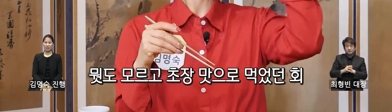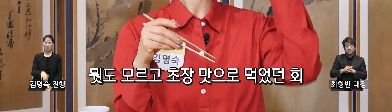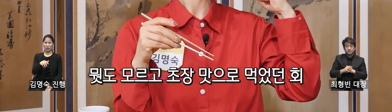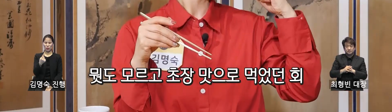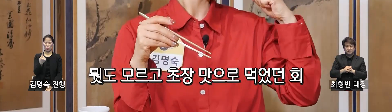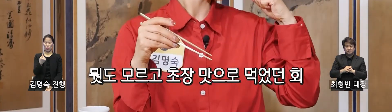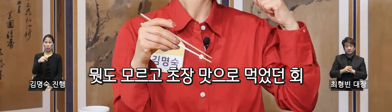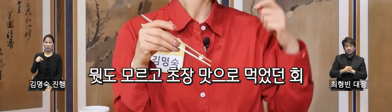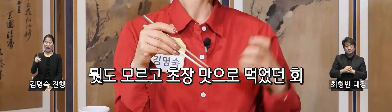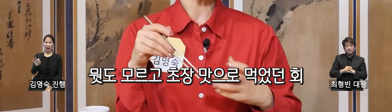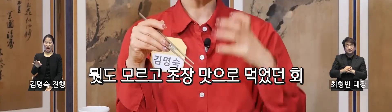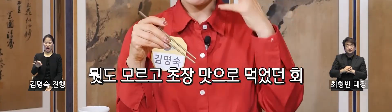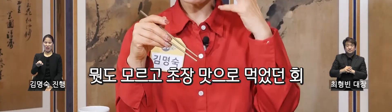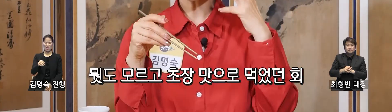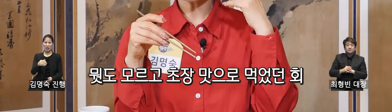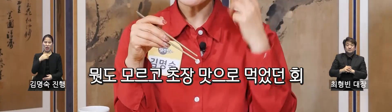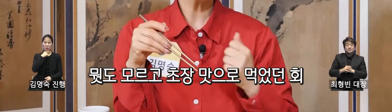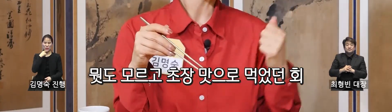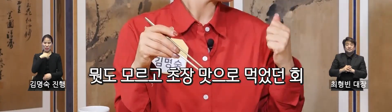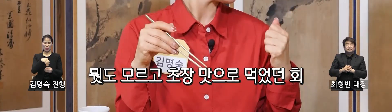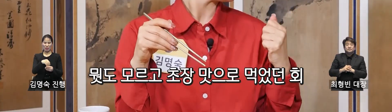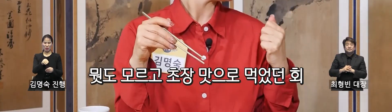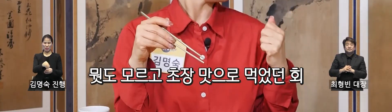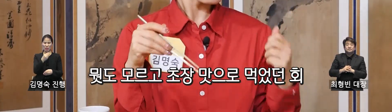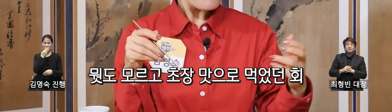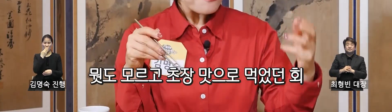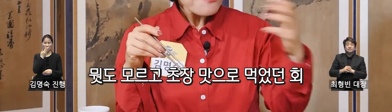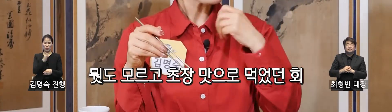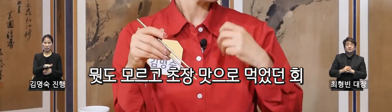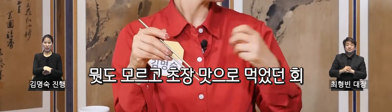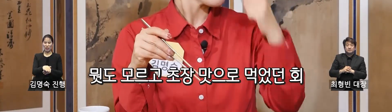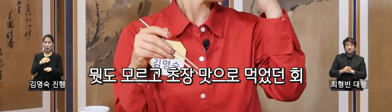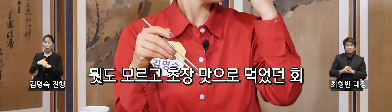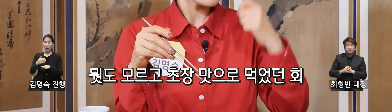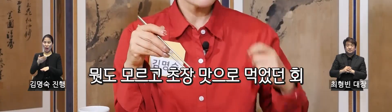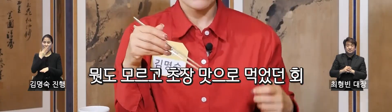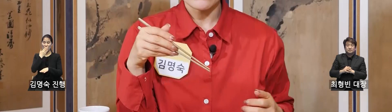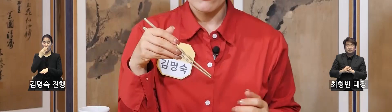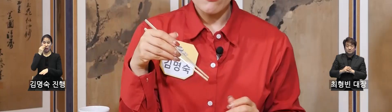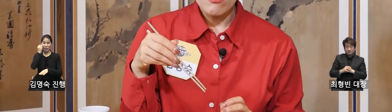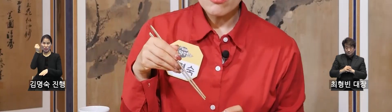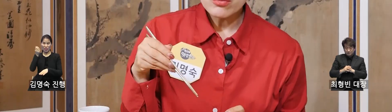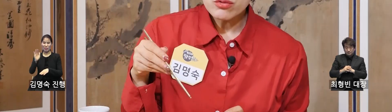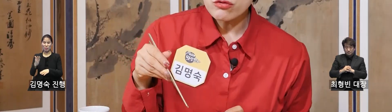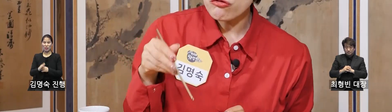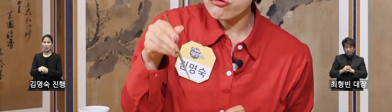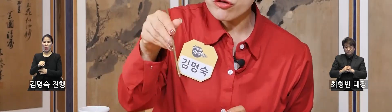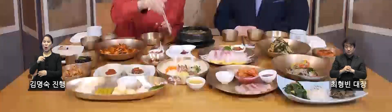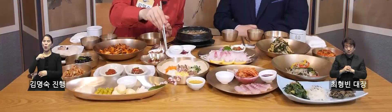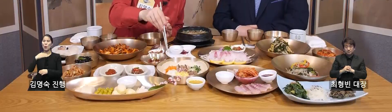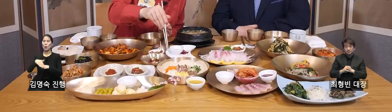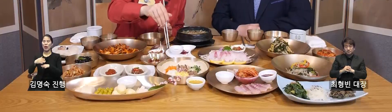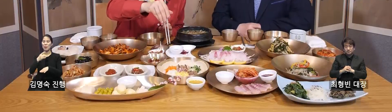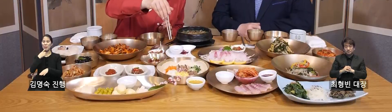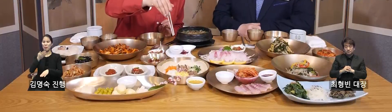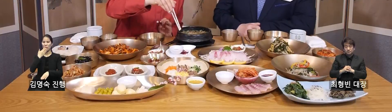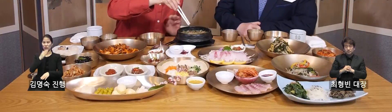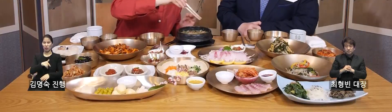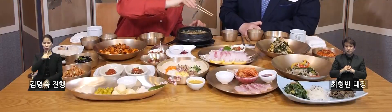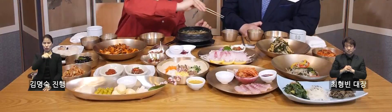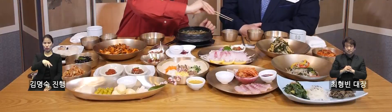만든 도 초장 맛으로 먹었었는데 이제 회 맛을 제대로 할 때는 이제 파일을 많이 먹죠 흐리고 구절판 도